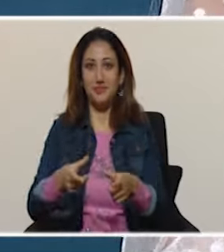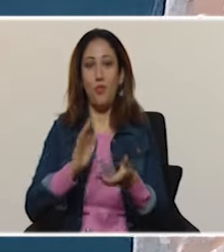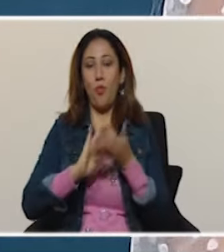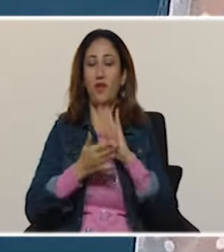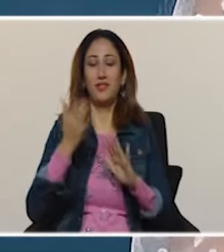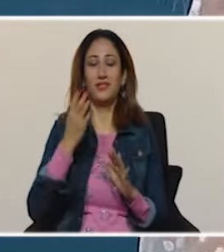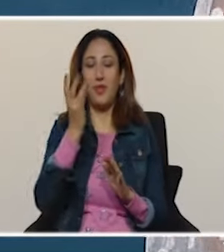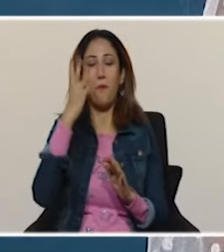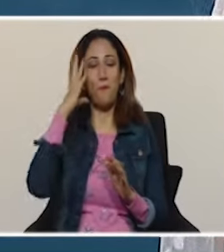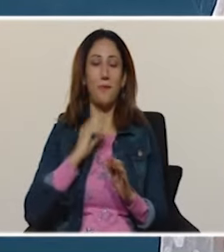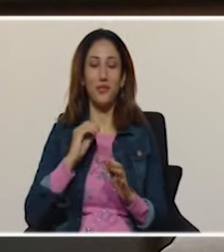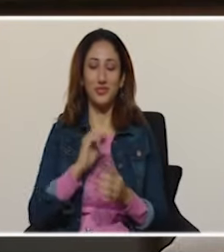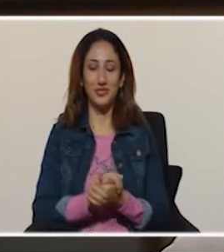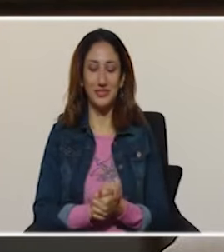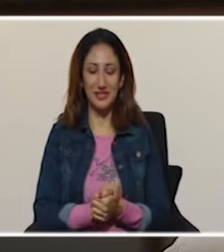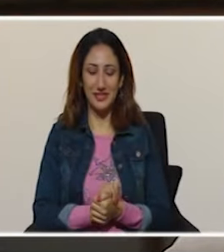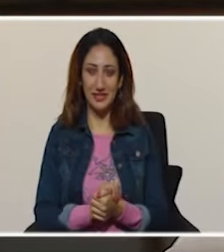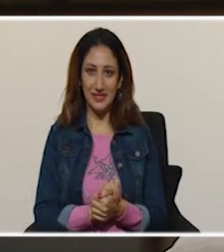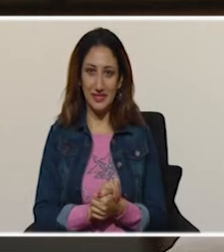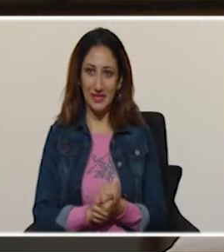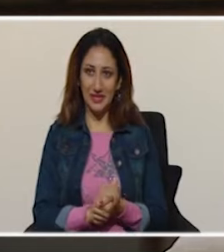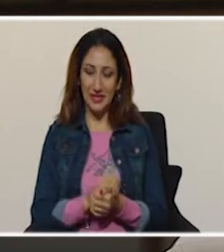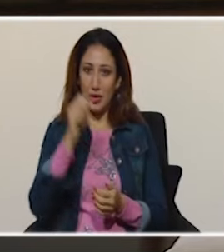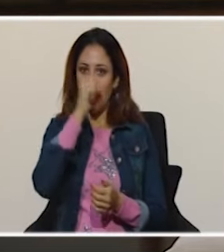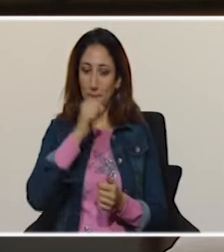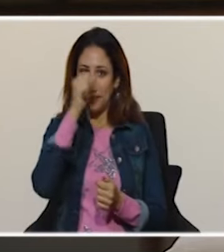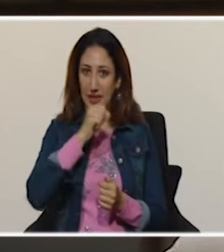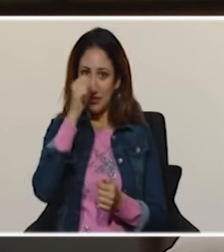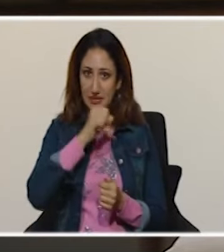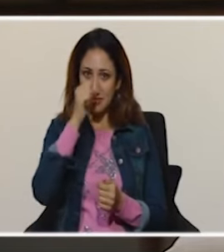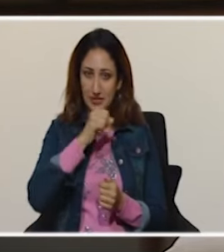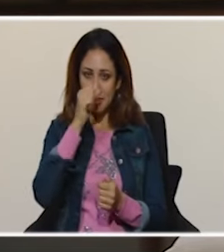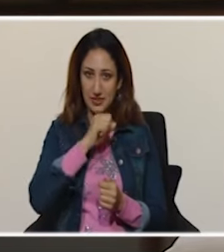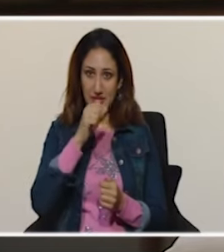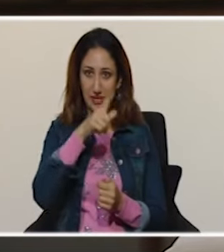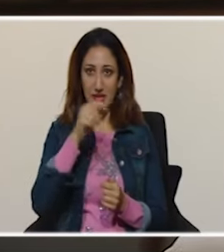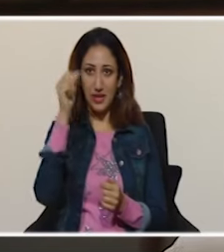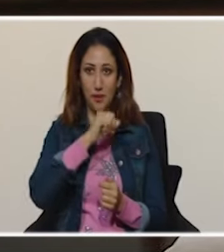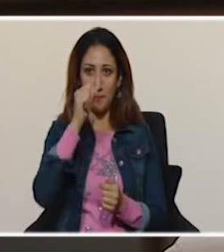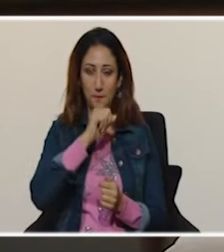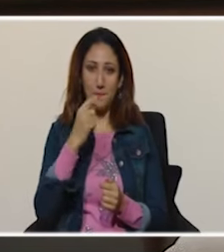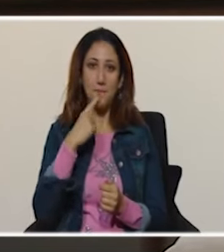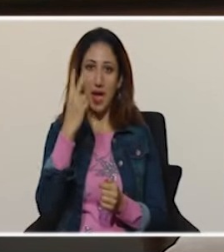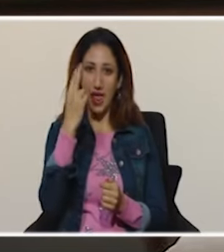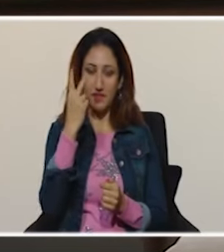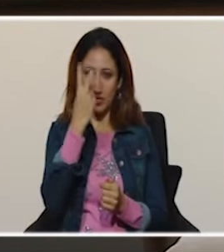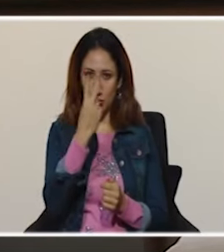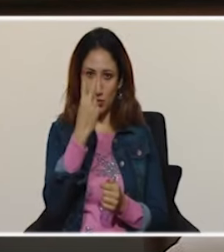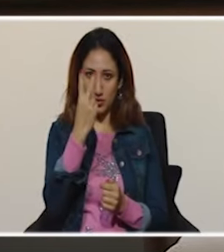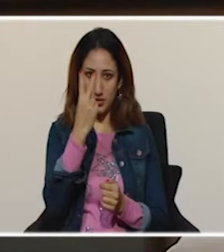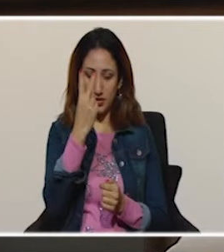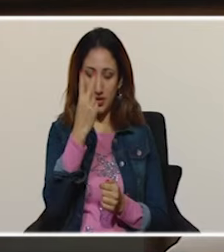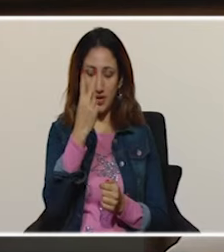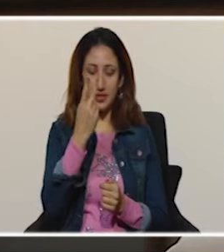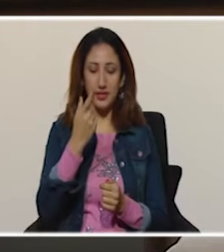وخلص. قولي بقى حكايتك مع الغنى؟ أنا عارف إنك أنتِ أول أغنية كانت سنة 2002 بعنوان لعب وجد